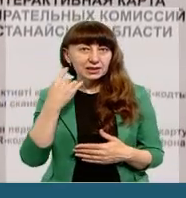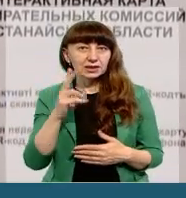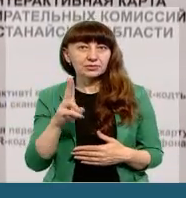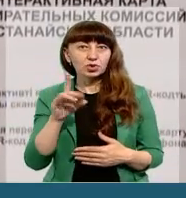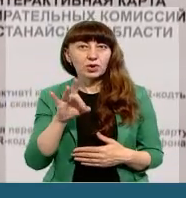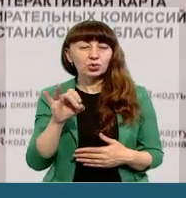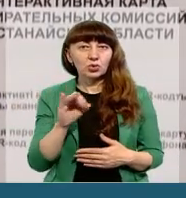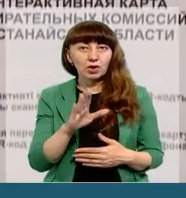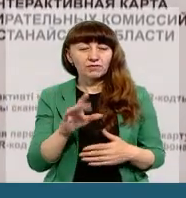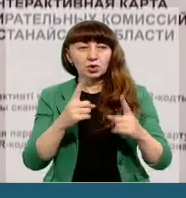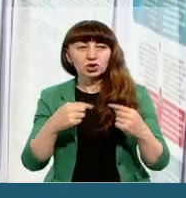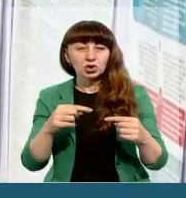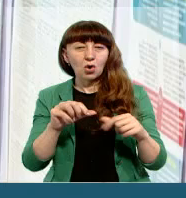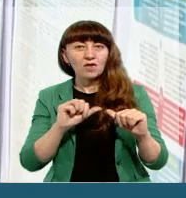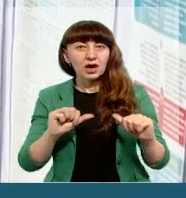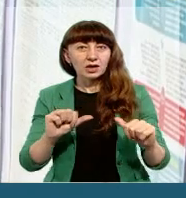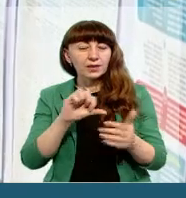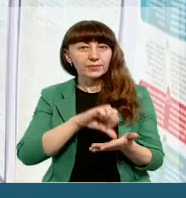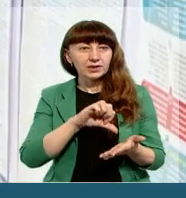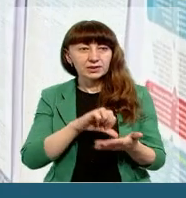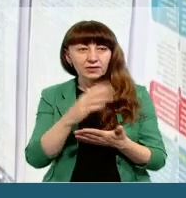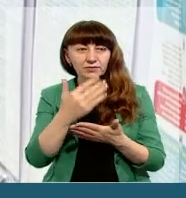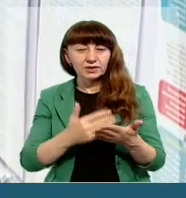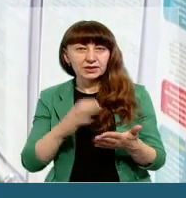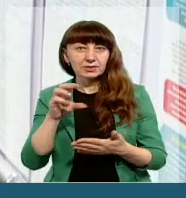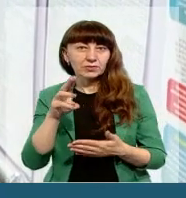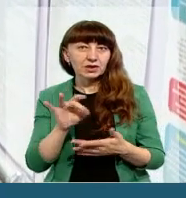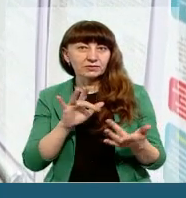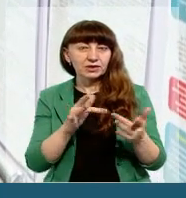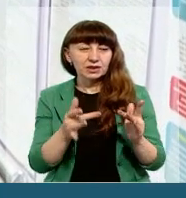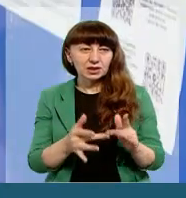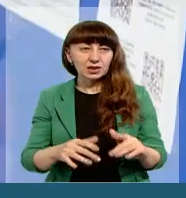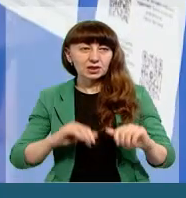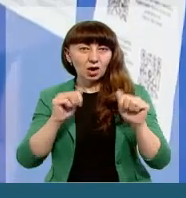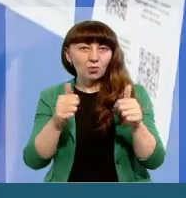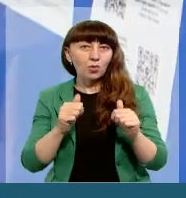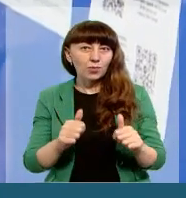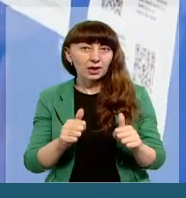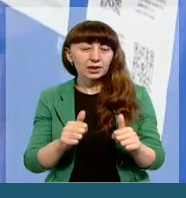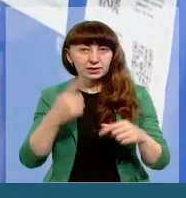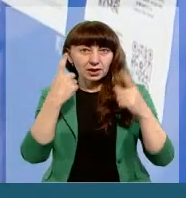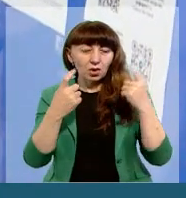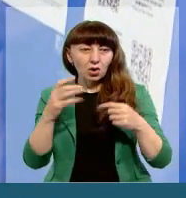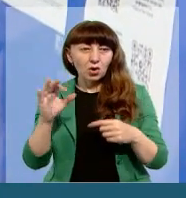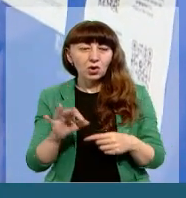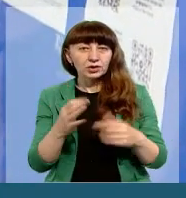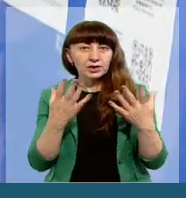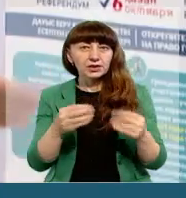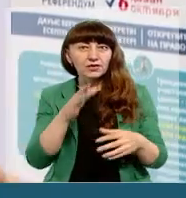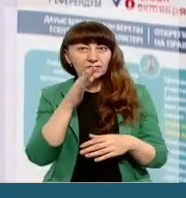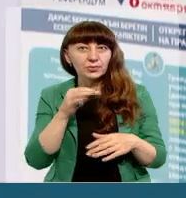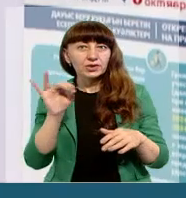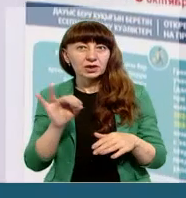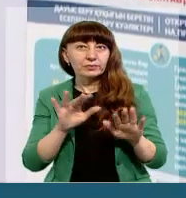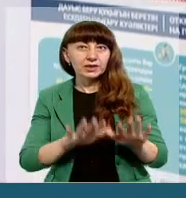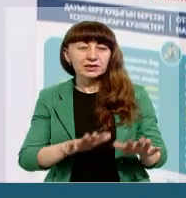Касым-Жомарт Токаев. Участковые комиссии референдума в печатных СМИ и на интернет-ресурсах уже опубликовали сообщения о дне, времени, месте